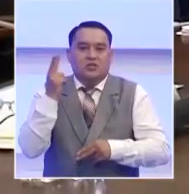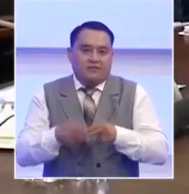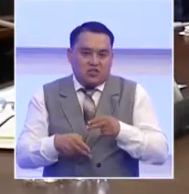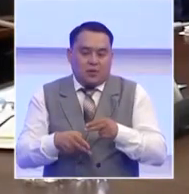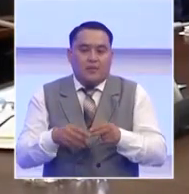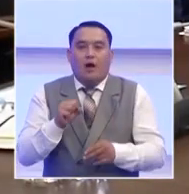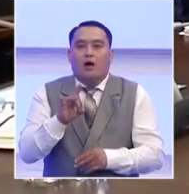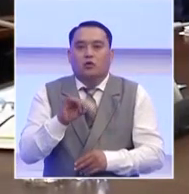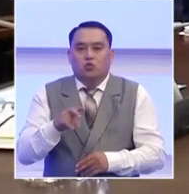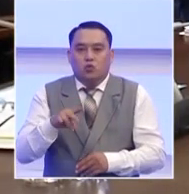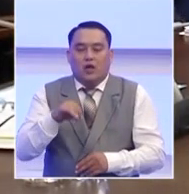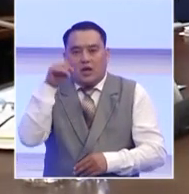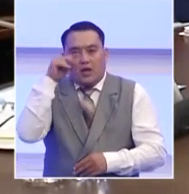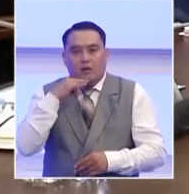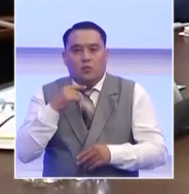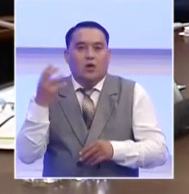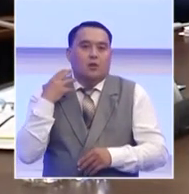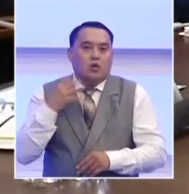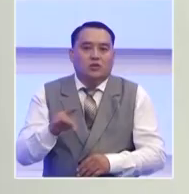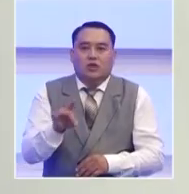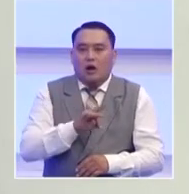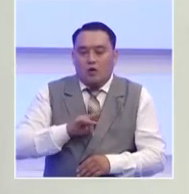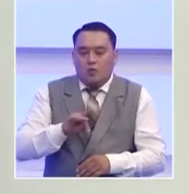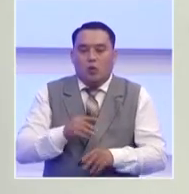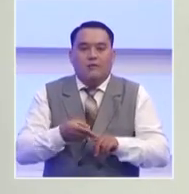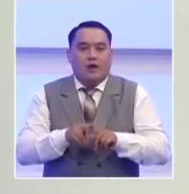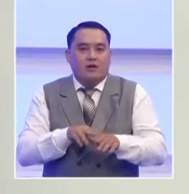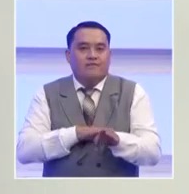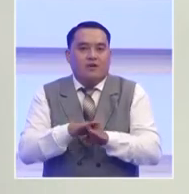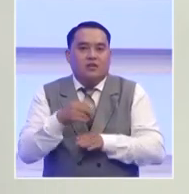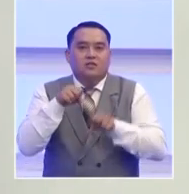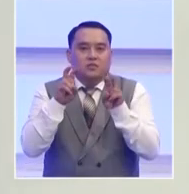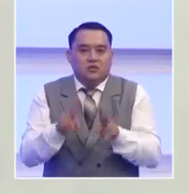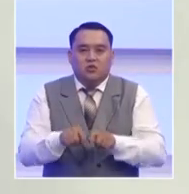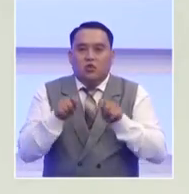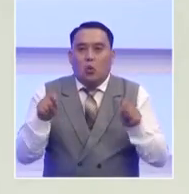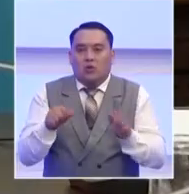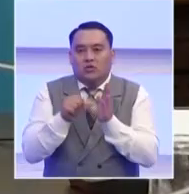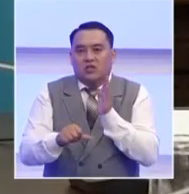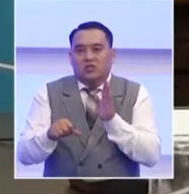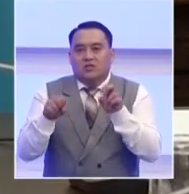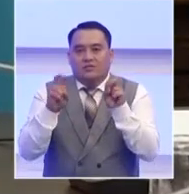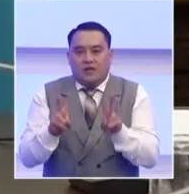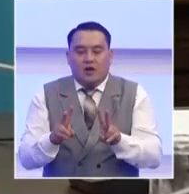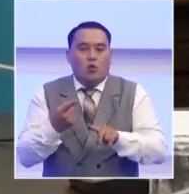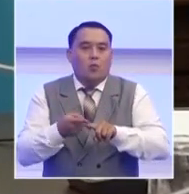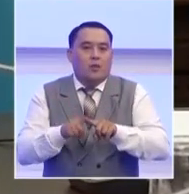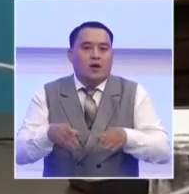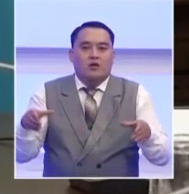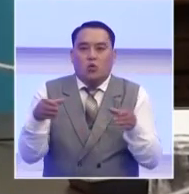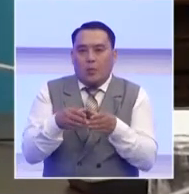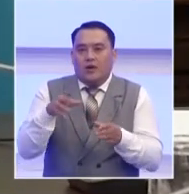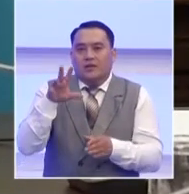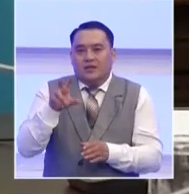отметить Аксузский, Инбекши-Казахский, Кирбулакский районы. Качество проводимых работ проверяют специально созданные 62 экспертные группы, в которых